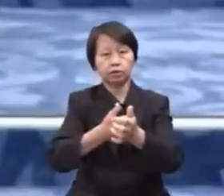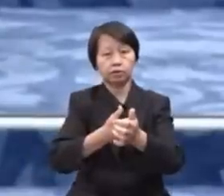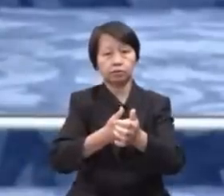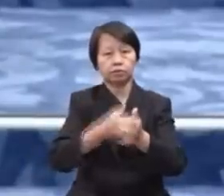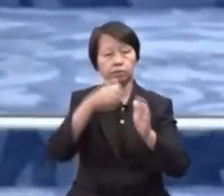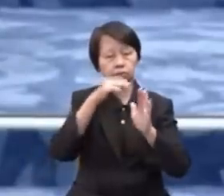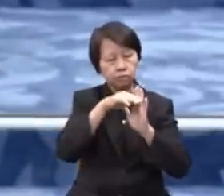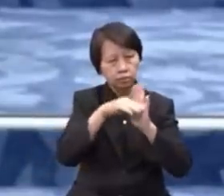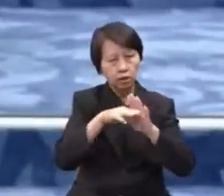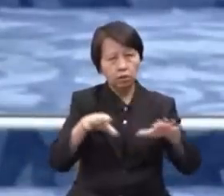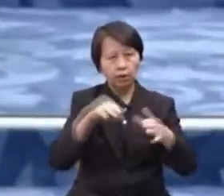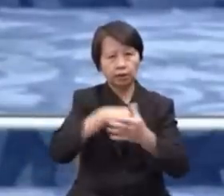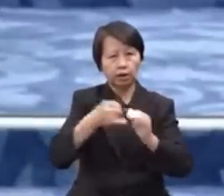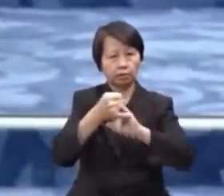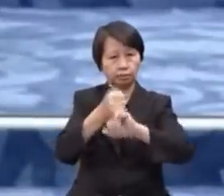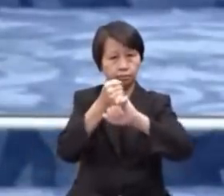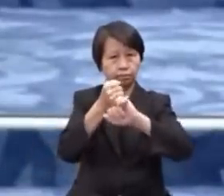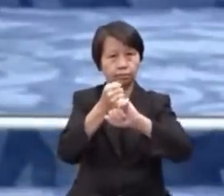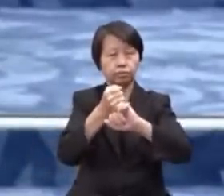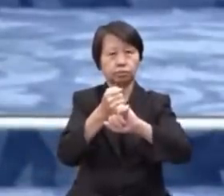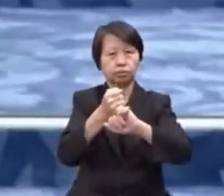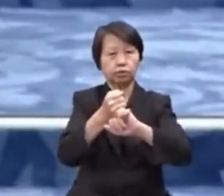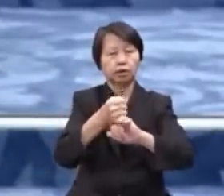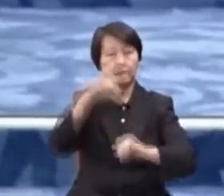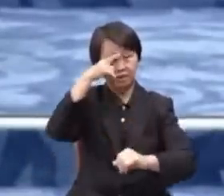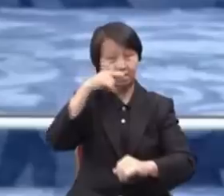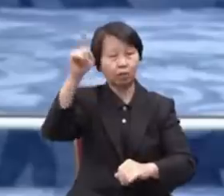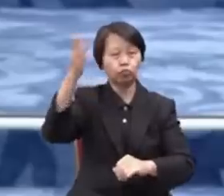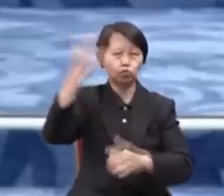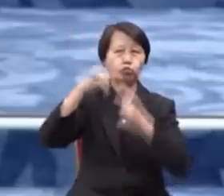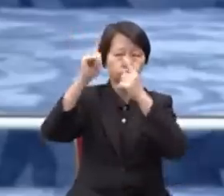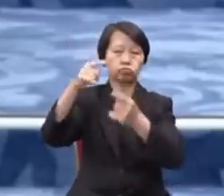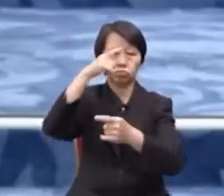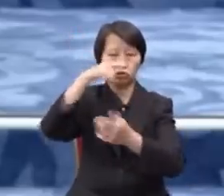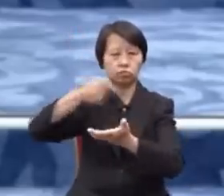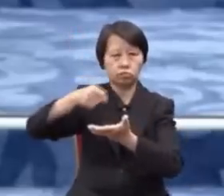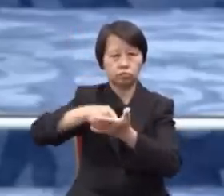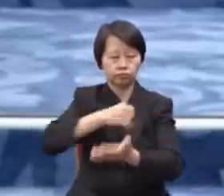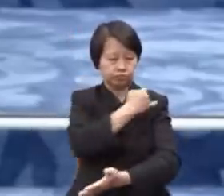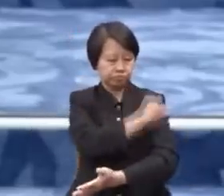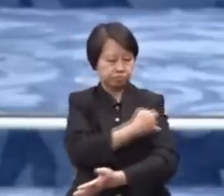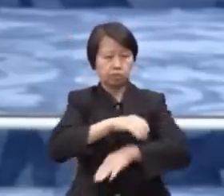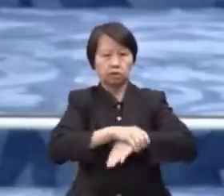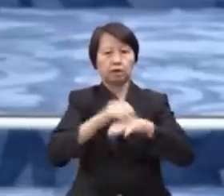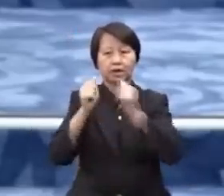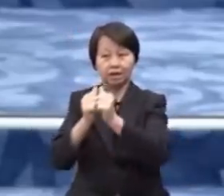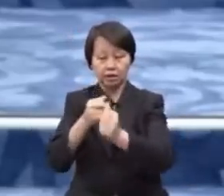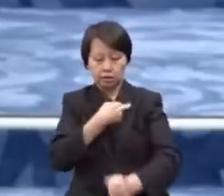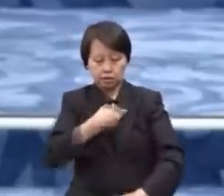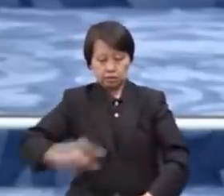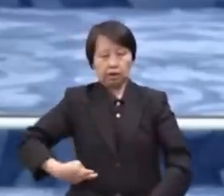yang dibuat oleh dalam perjanjian di siam eee Inggris dengan raja Syam